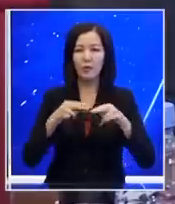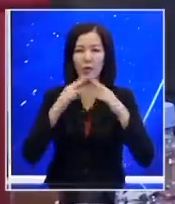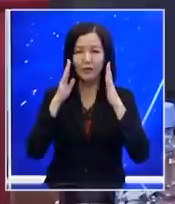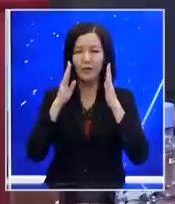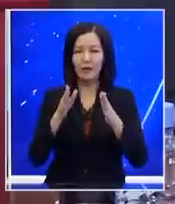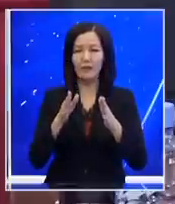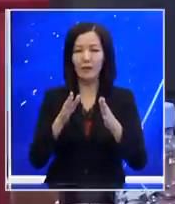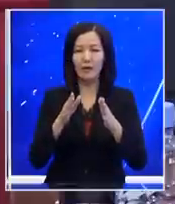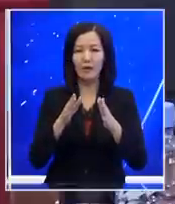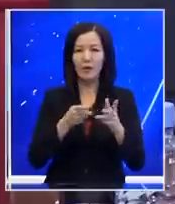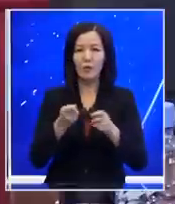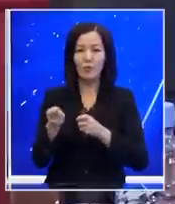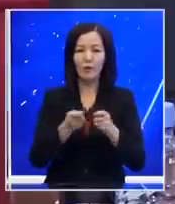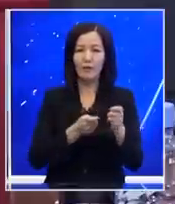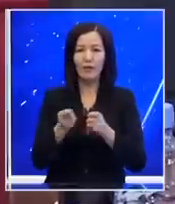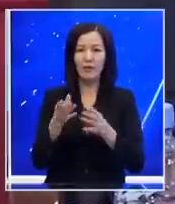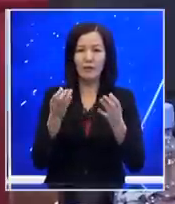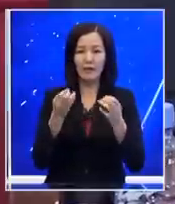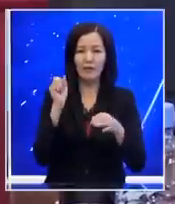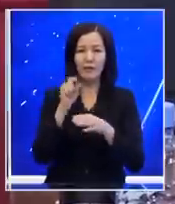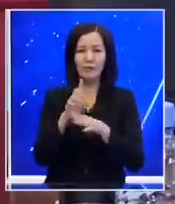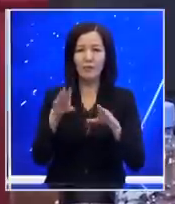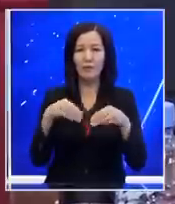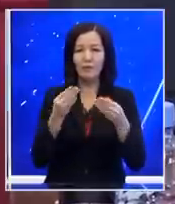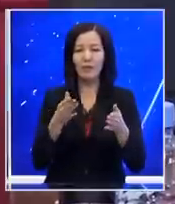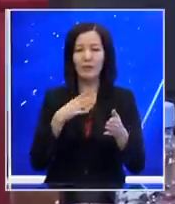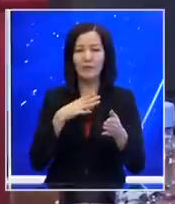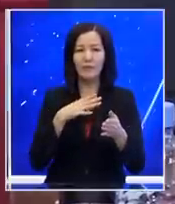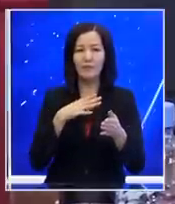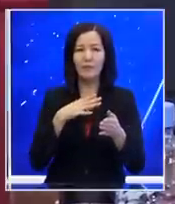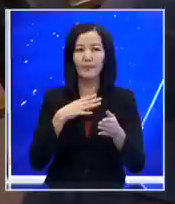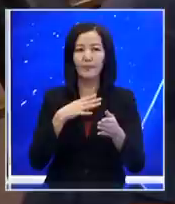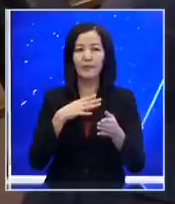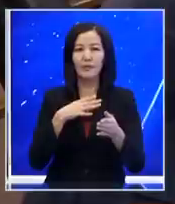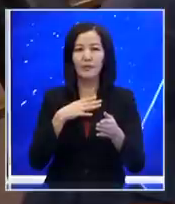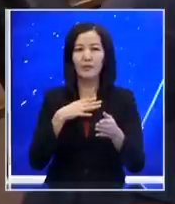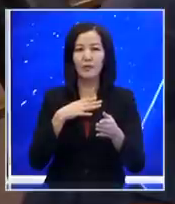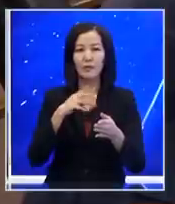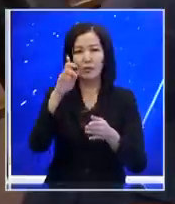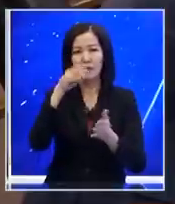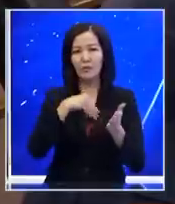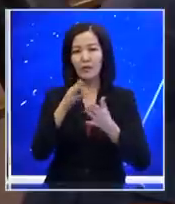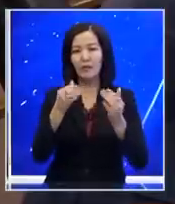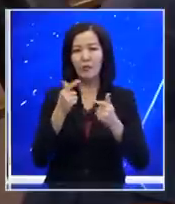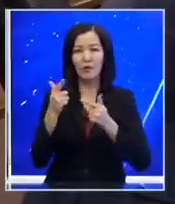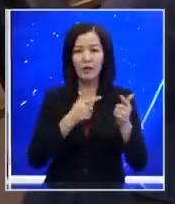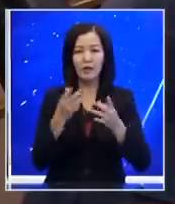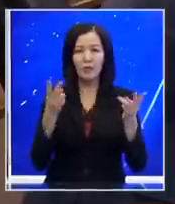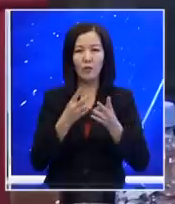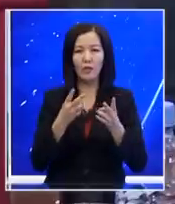қарап, управленияларыңызға тағы да тапсырма беріп, уже госзақыпқа дайындайла беріңіздер. Жұмыс істемесек, біз